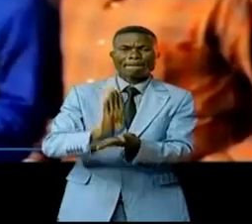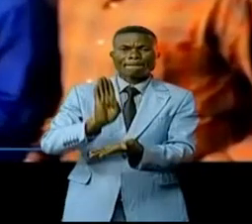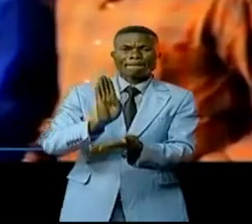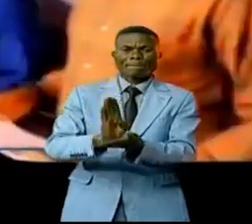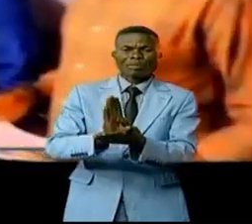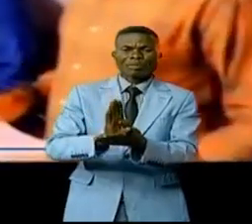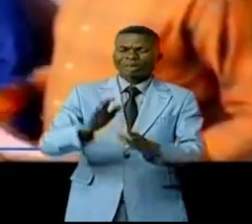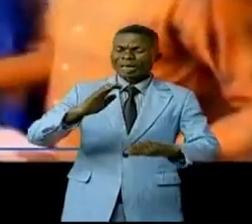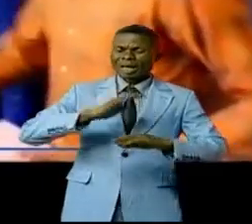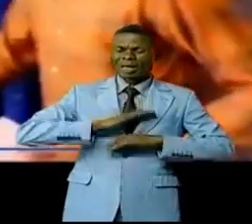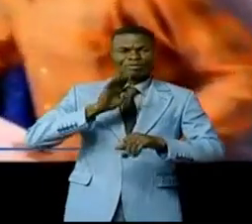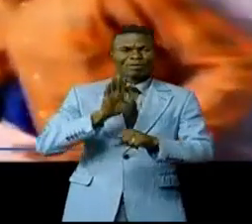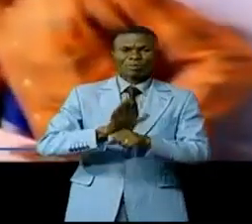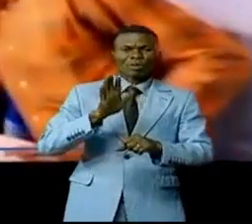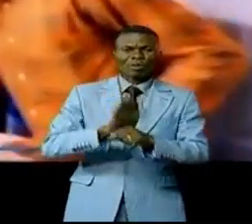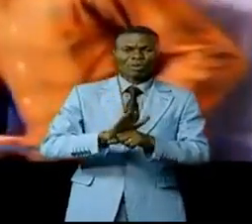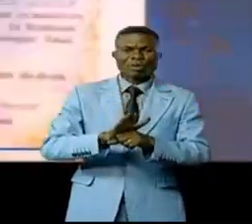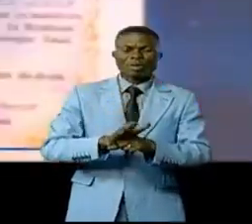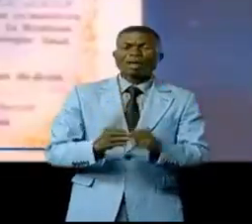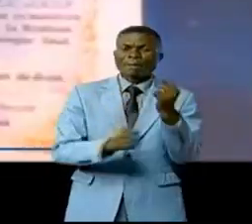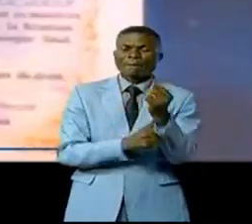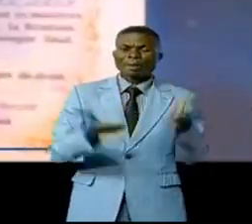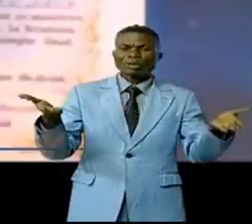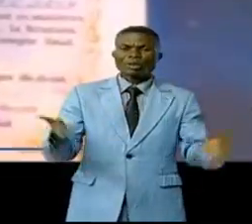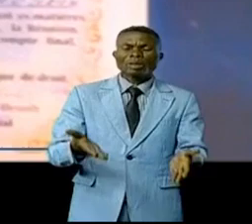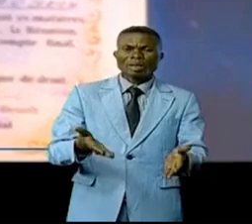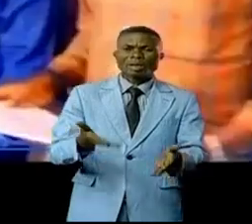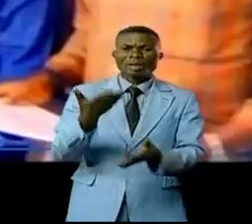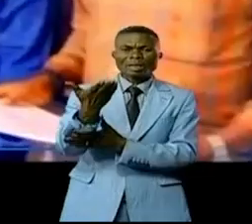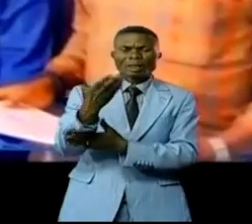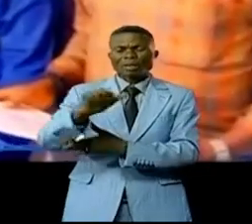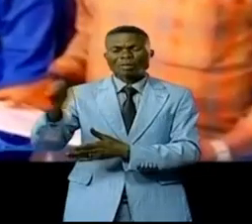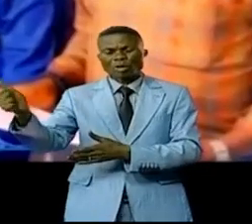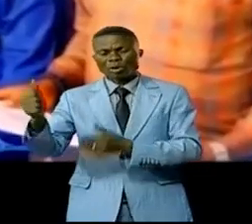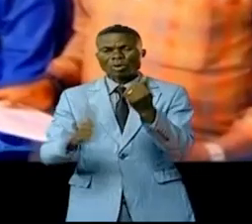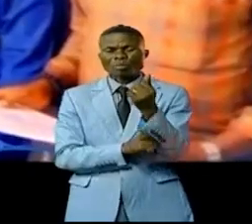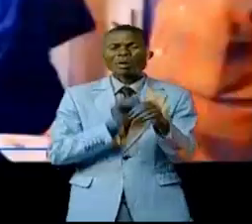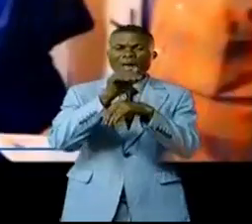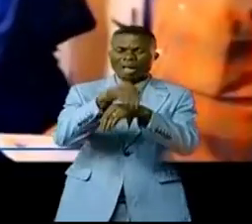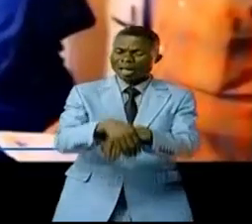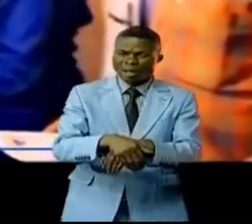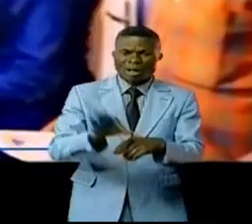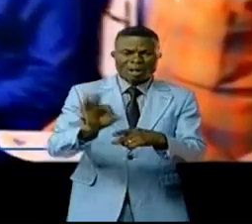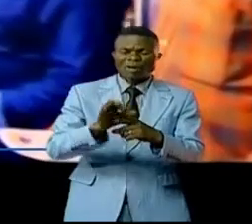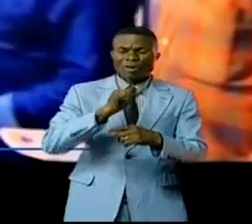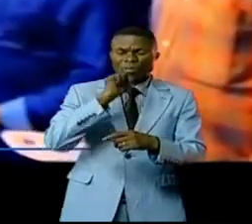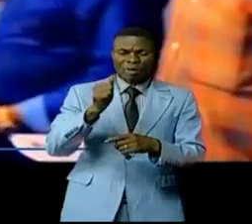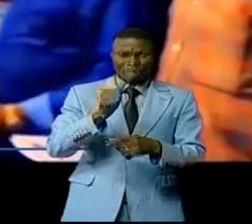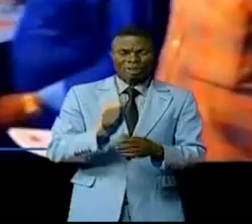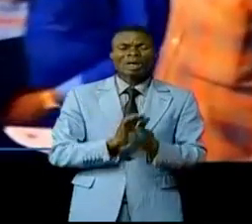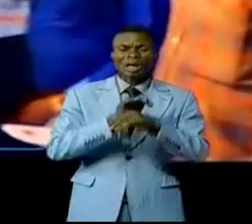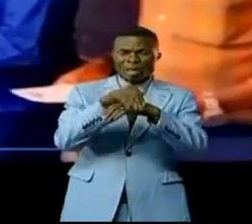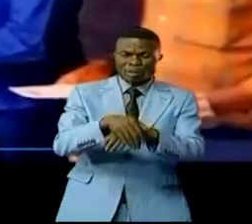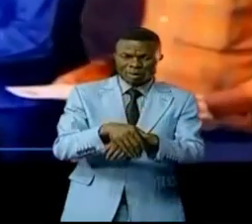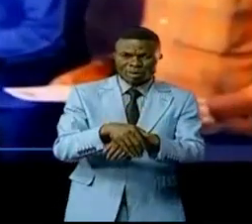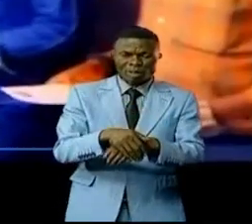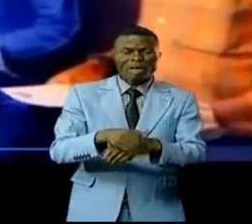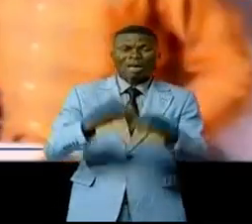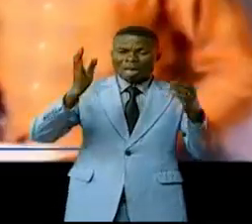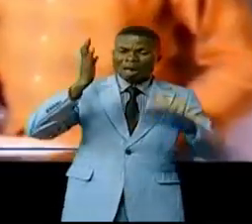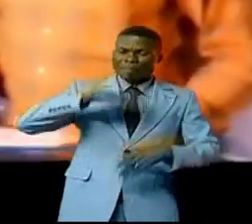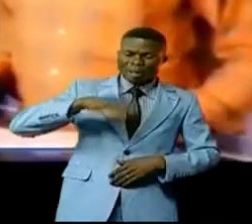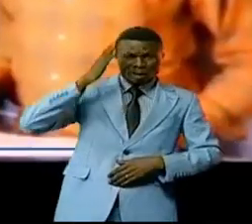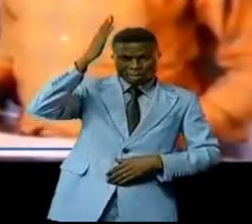la grande satisfaction des participants qui appellent d'autres syndicalistes qui n'ont pas pris part à cette session de formation de ne pas rater